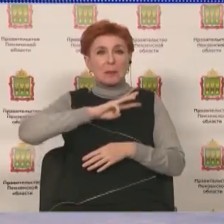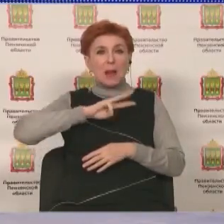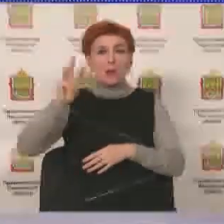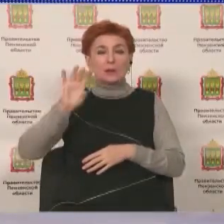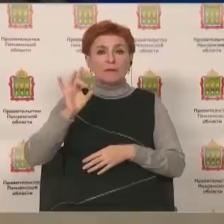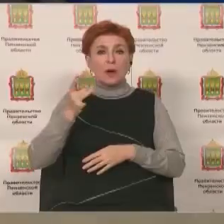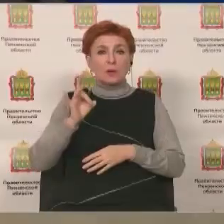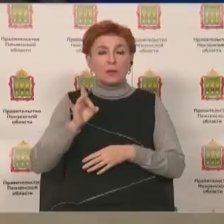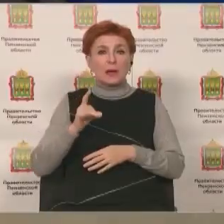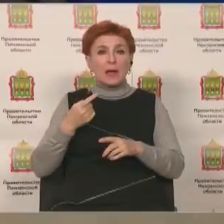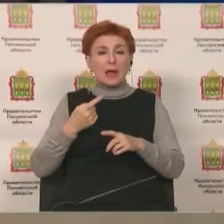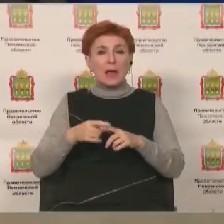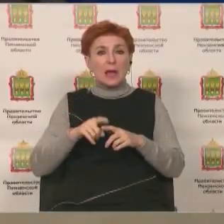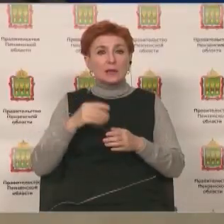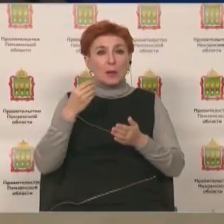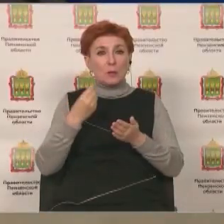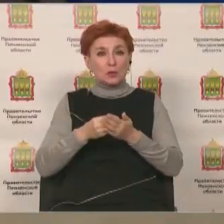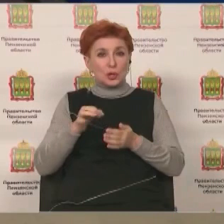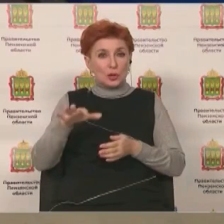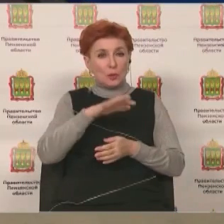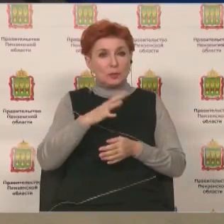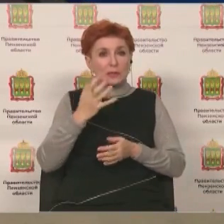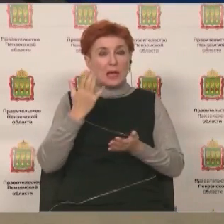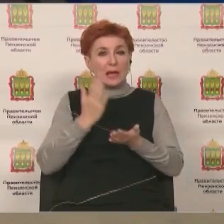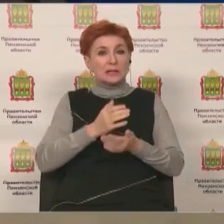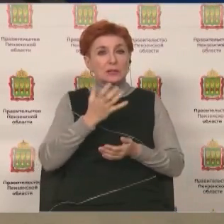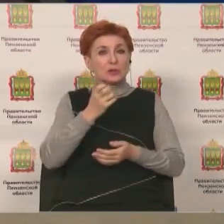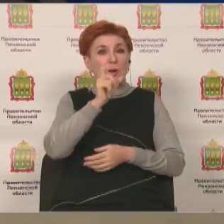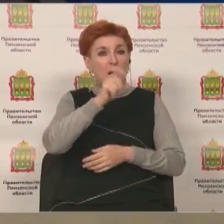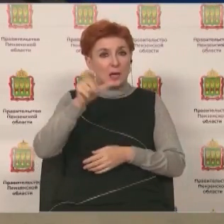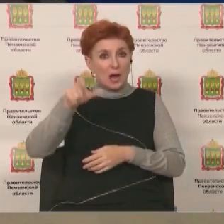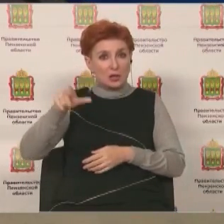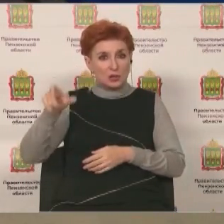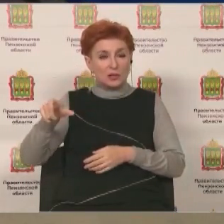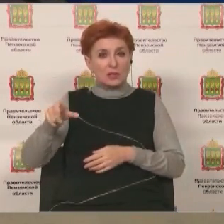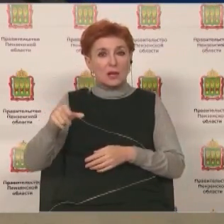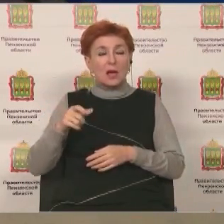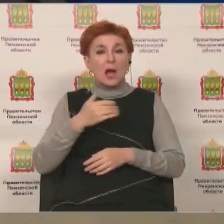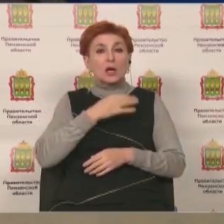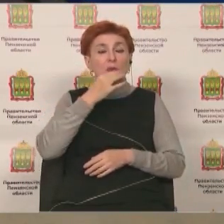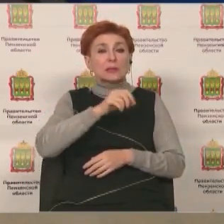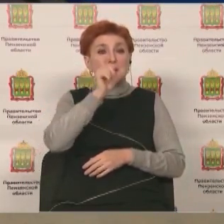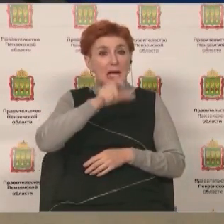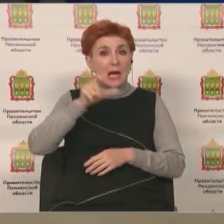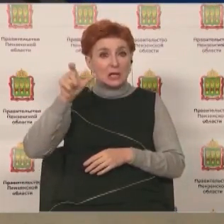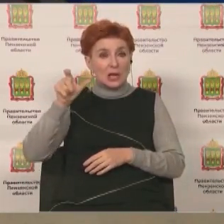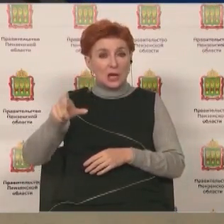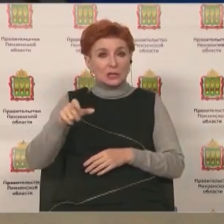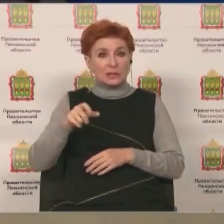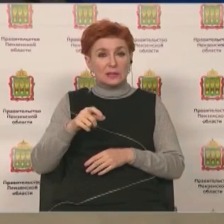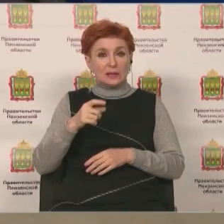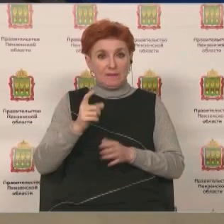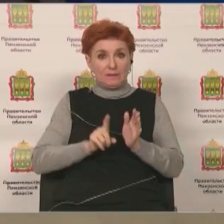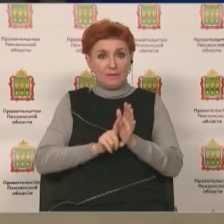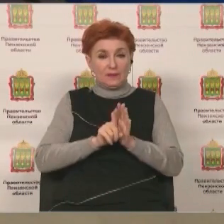рублей. Это бюджет области, а еще есть граждане. И я хочу сказать, что граждане только вот на первом